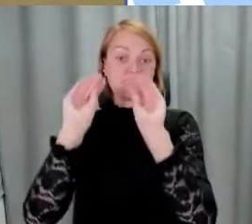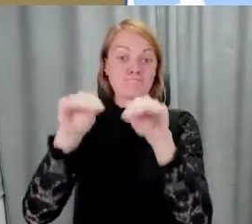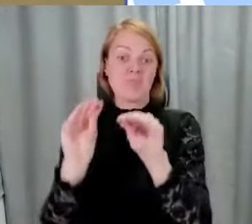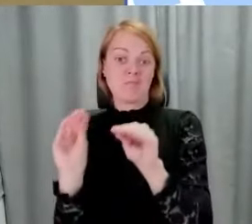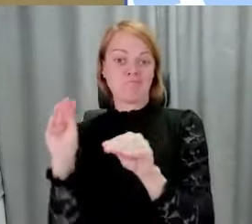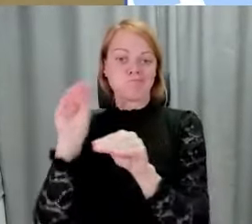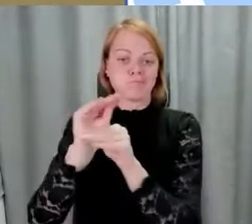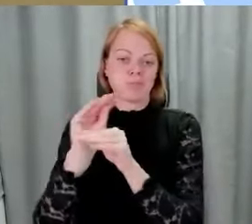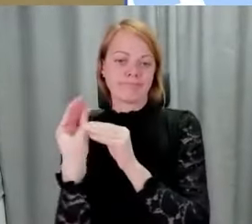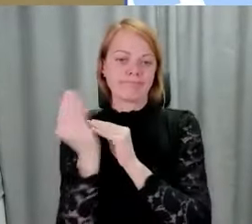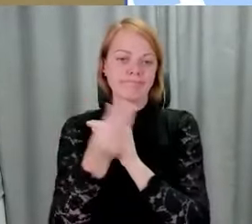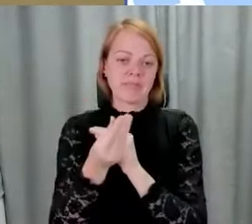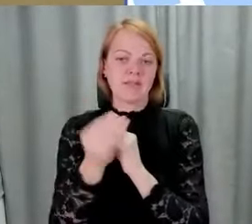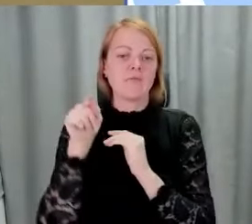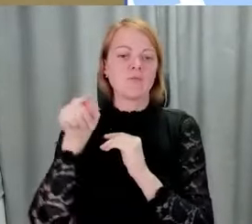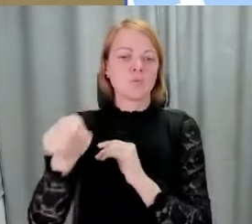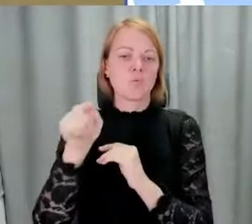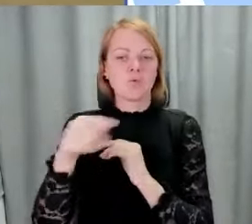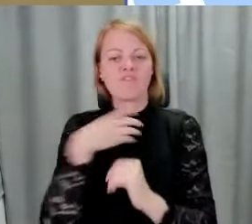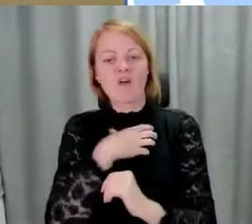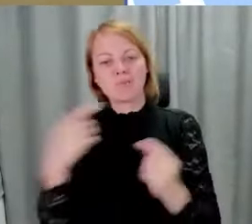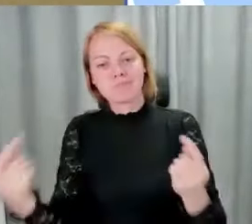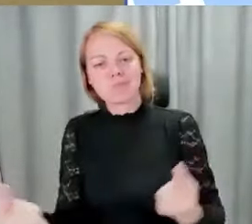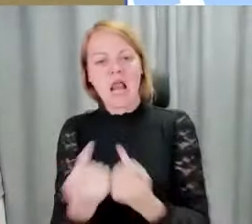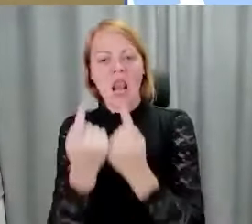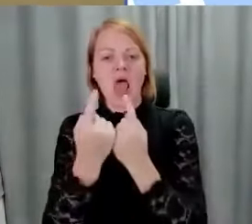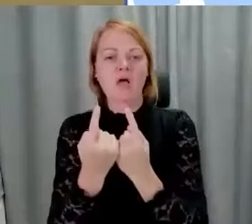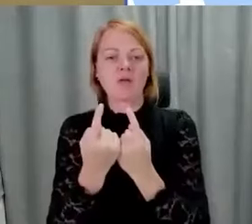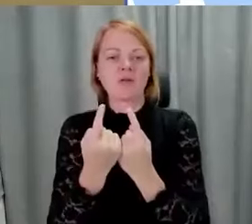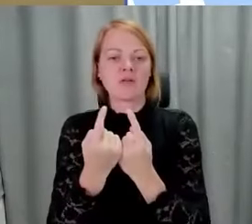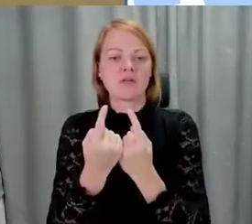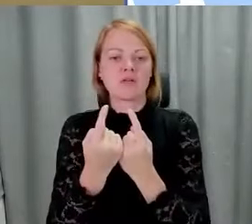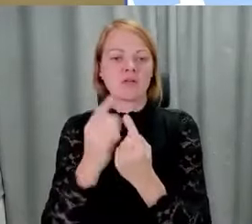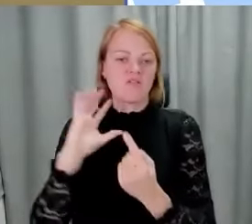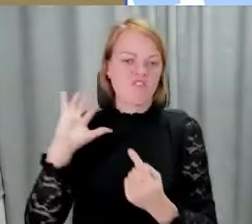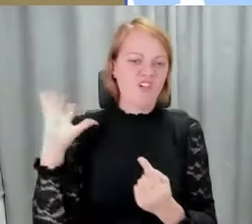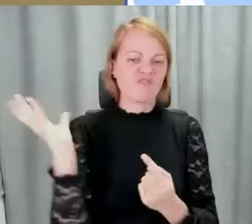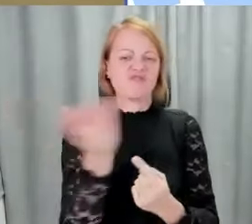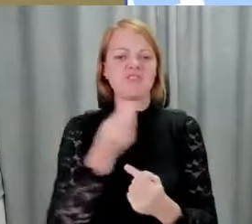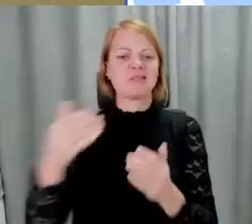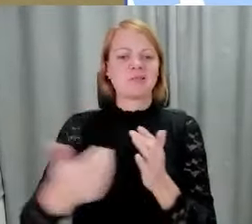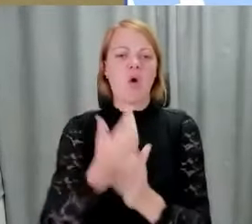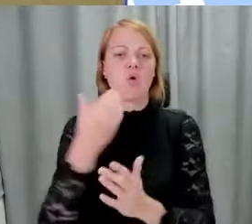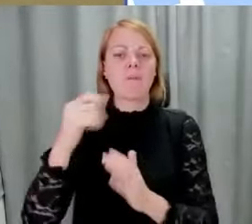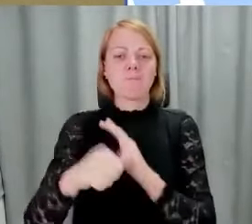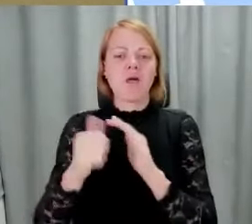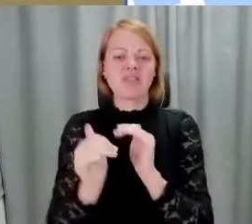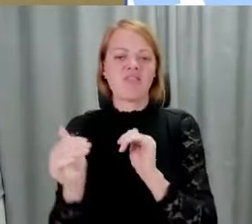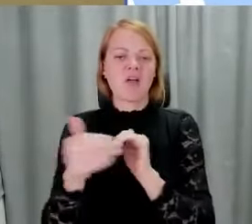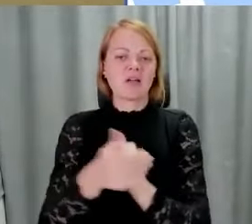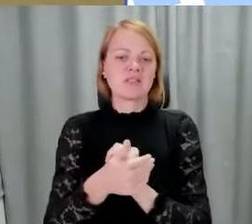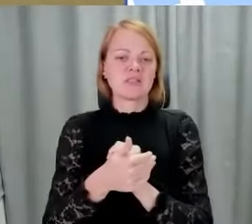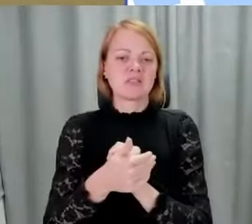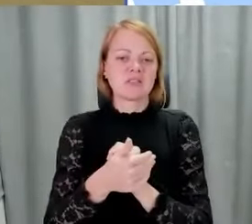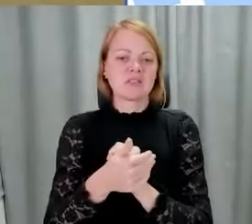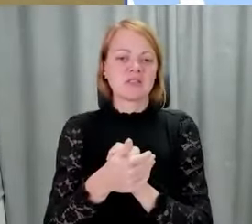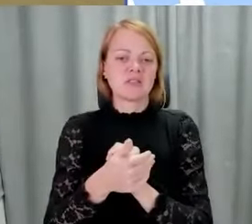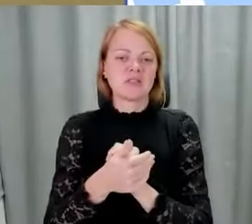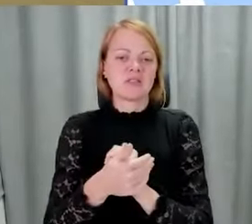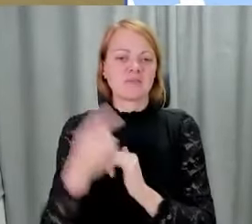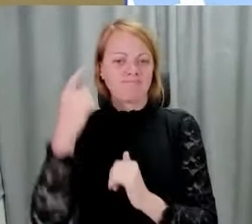saprotot, ka tur vajadzēs kaut ko pielāgot vai kaut kā tā, nevis izbūvēt visu patvērtni. Tad, nu, kārtīgs saimnieks domā